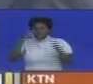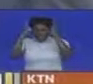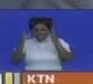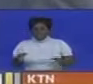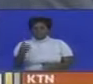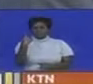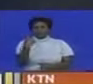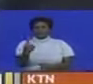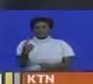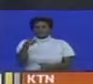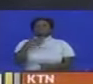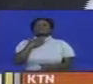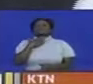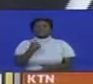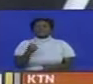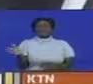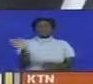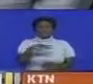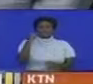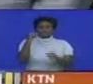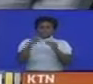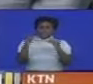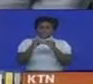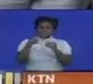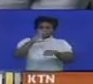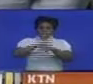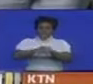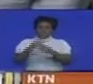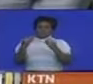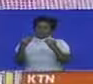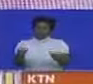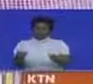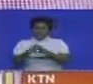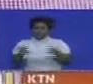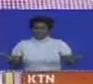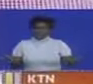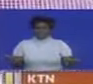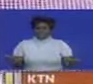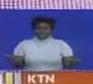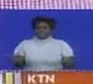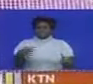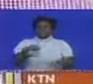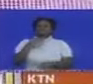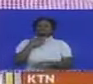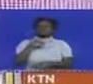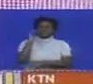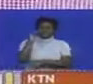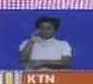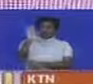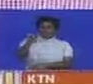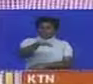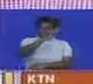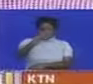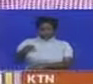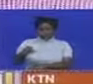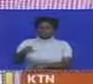Sasa baadhi ya wabunge wanataka bunge lirejee vikao vyake ili kutafuta suluhu ya kudumu. Want to ask that parliament should be